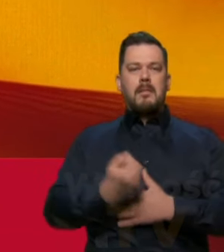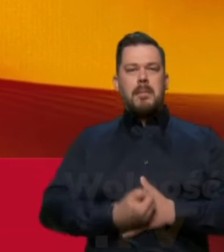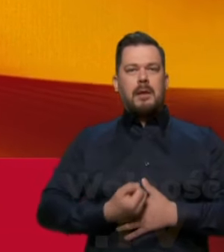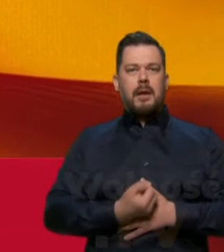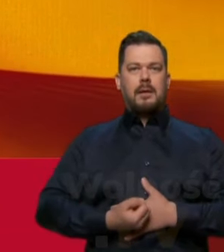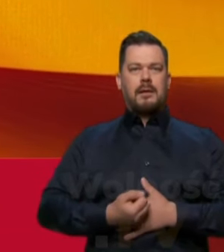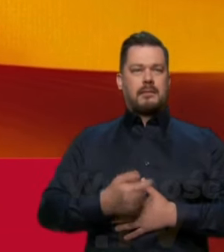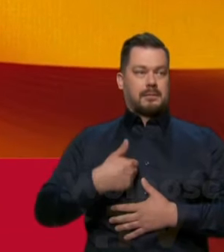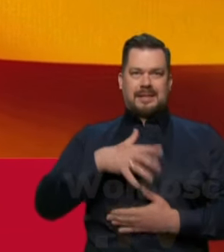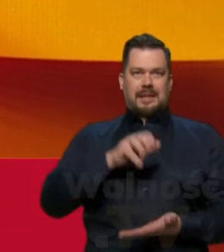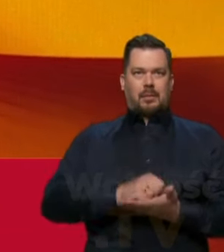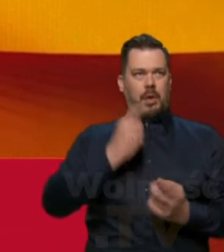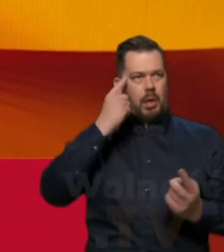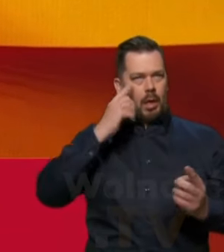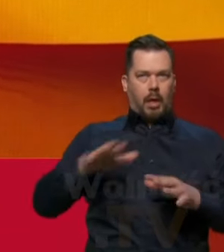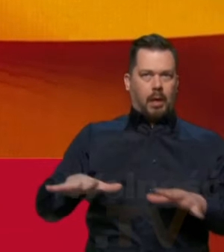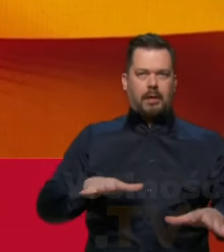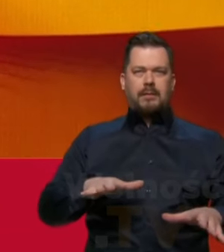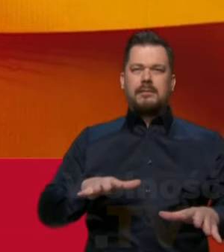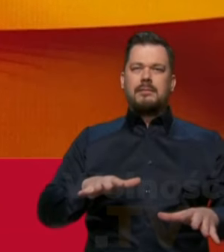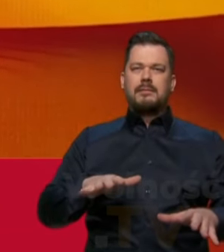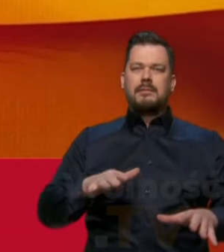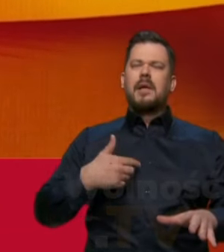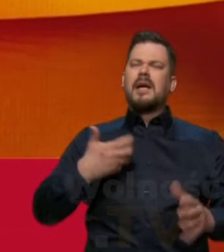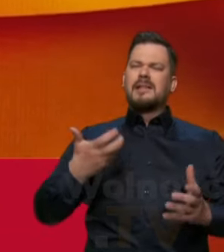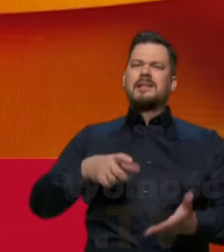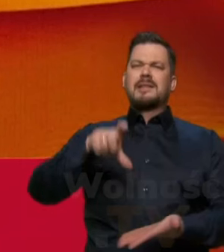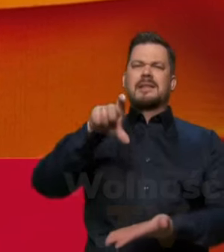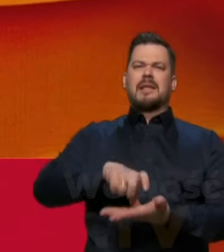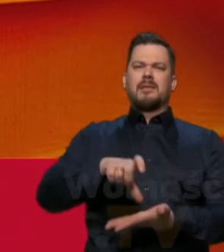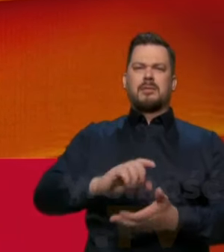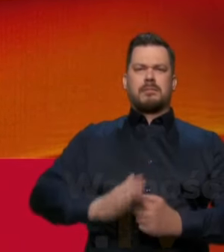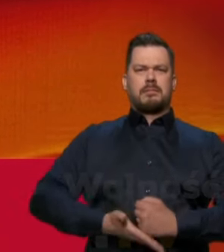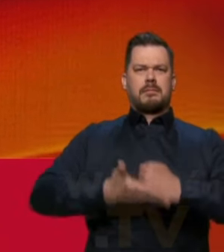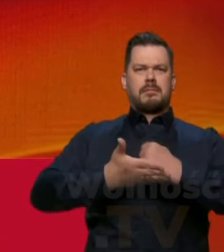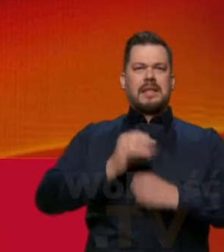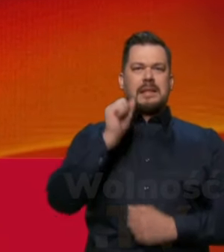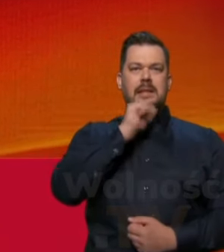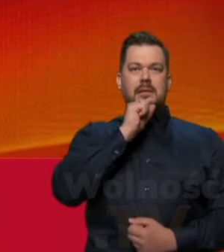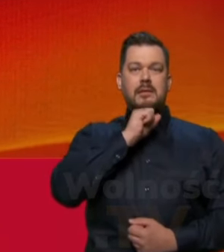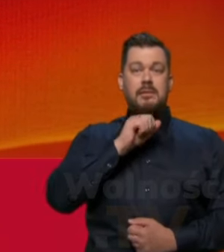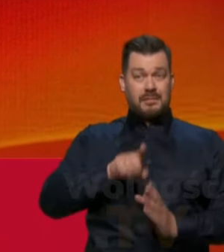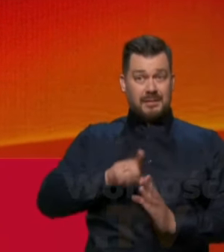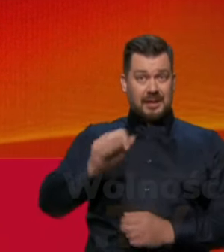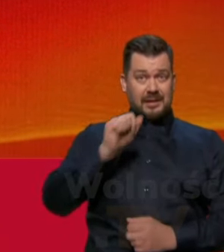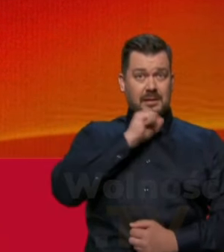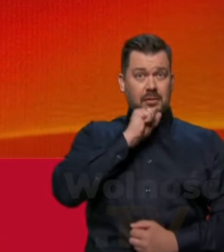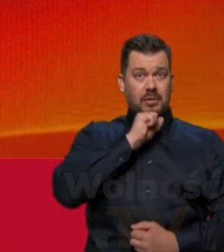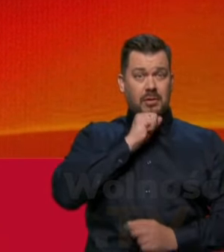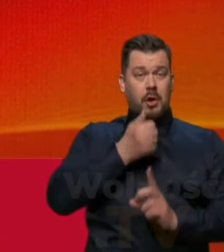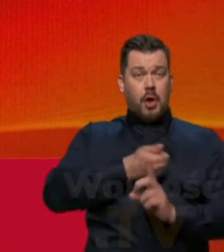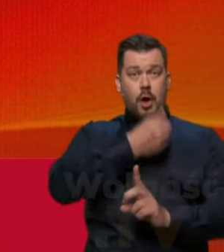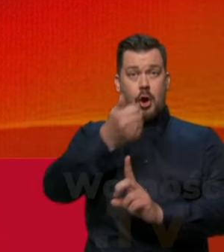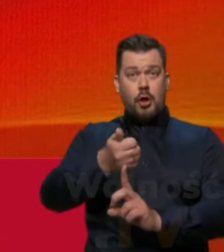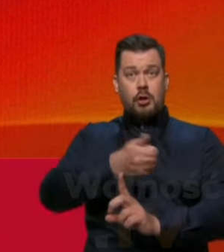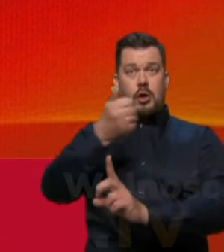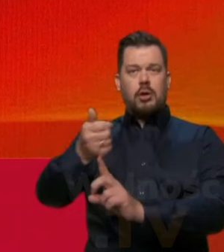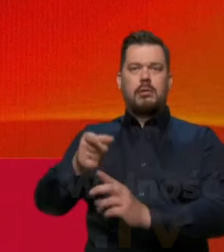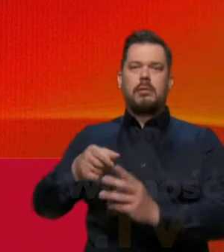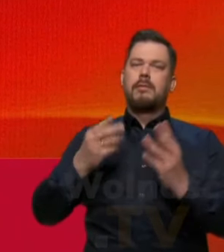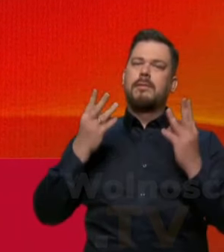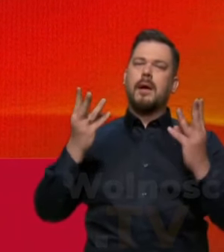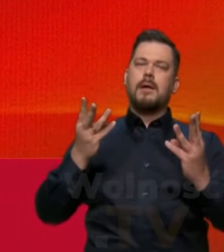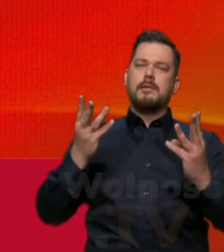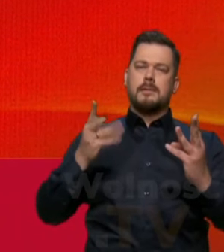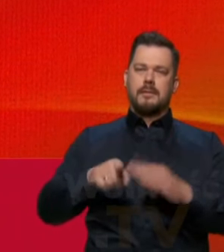musiała się tym zajmować. Wprowadzimy i zbudujemy Centrum Wsparcia Seniora, dlatego że geriatria z każdym rokiem staje się istotniejsza w